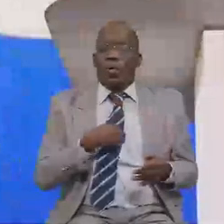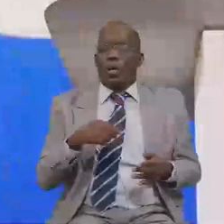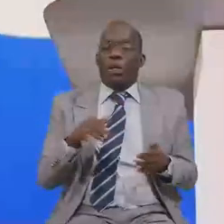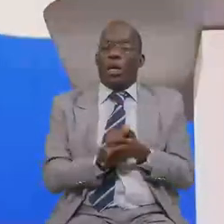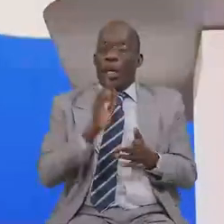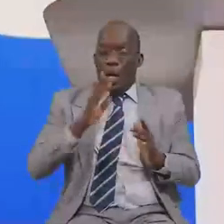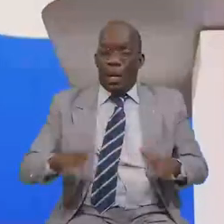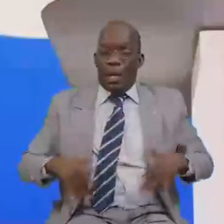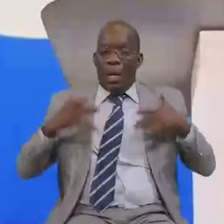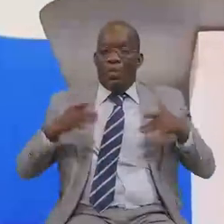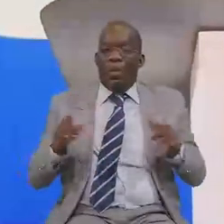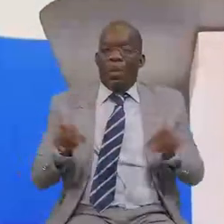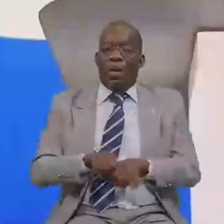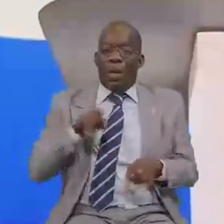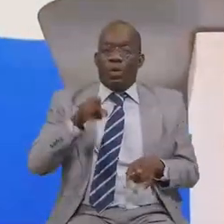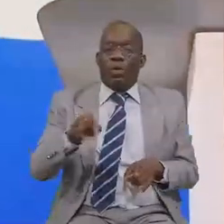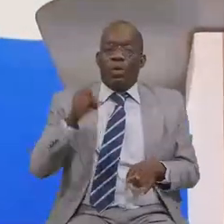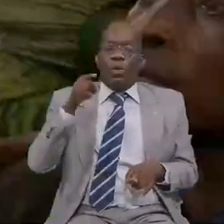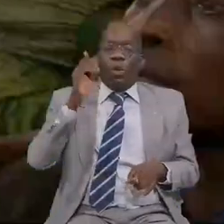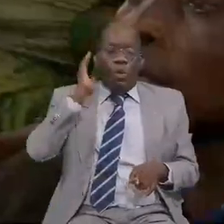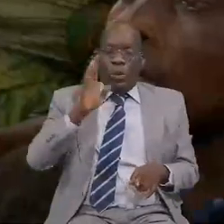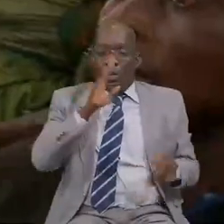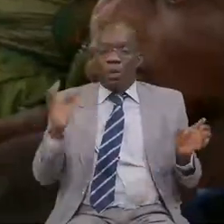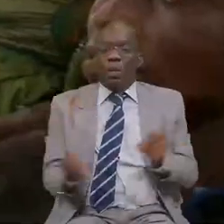À nous, nous serons ensemble enlevés.